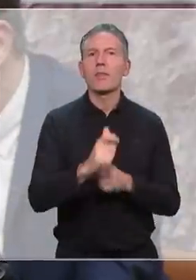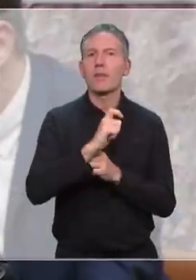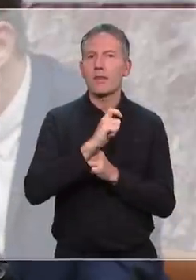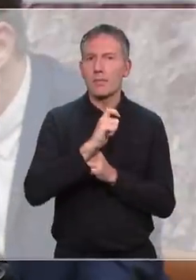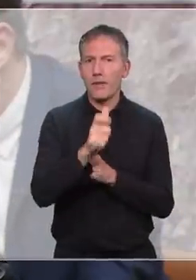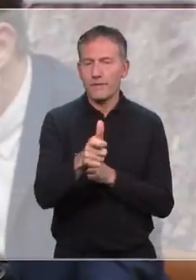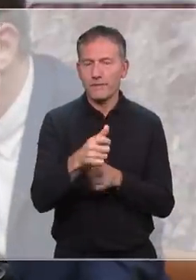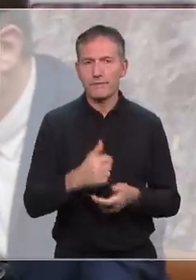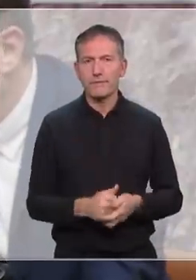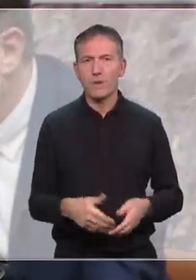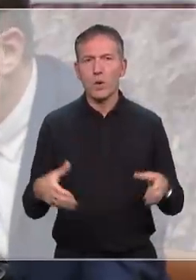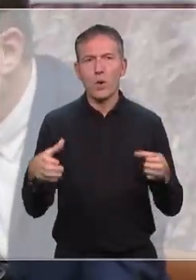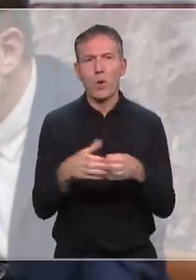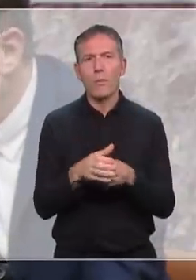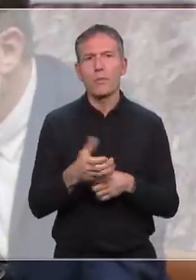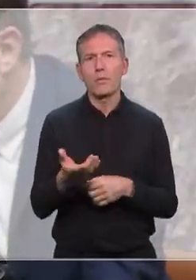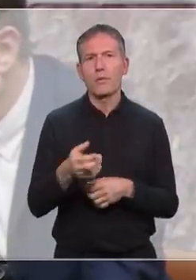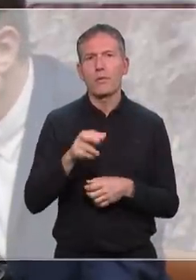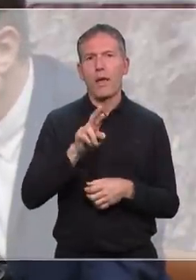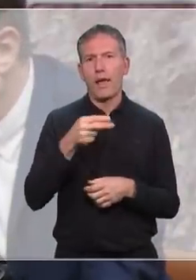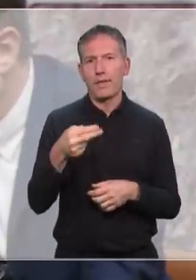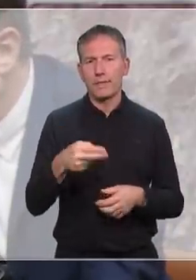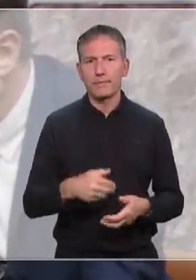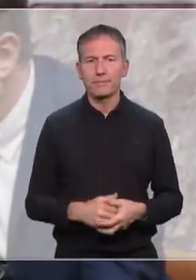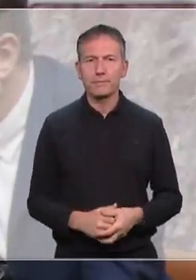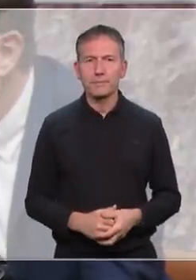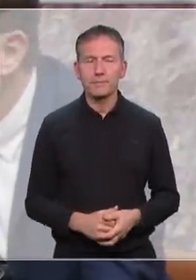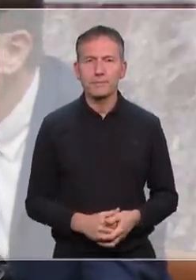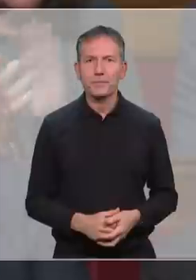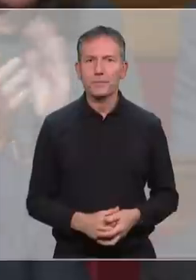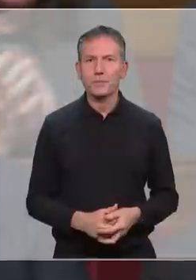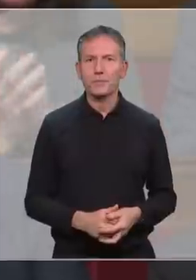Frédéric Falcon pour le groupe RN, Rassemblement national.